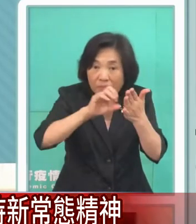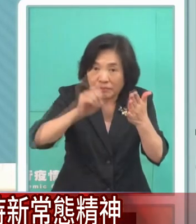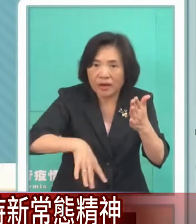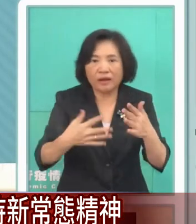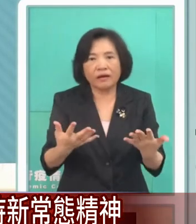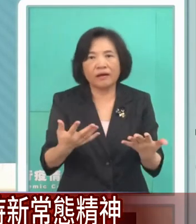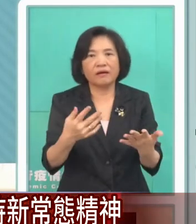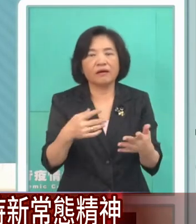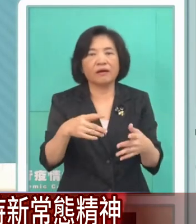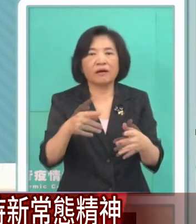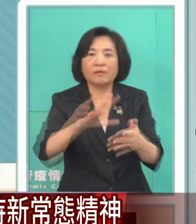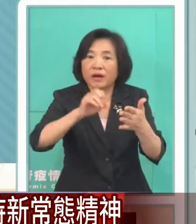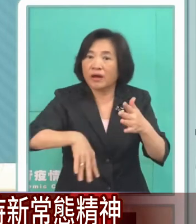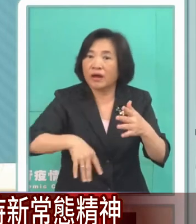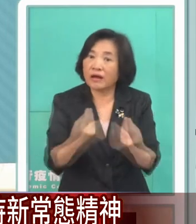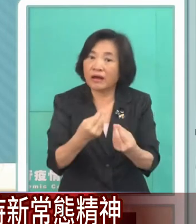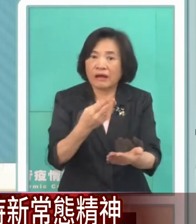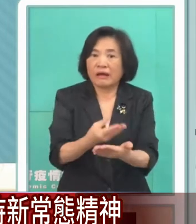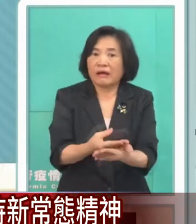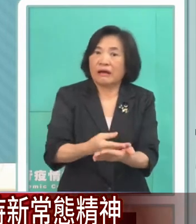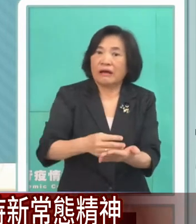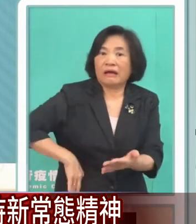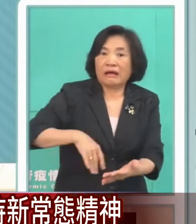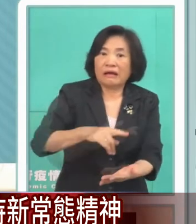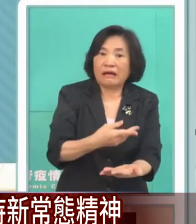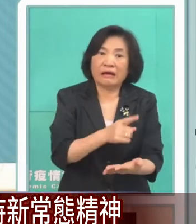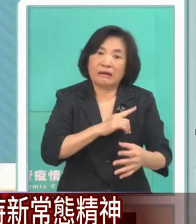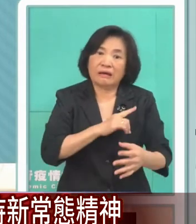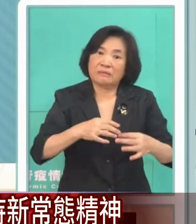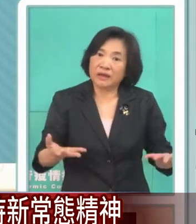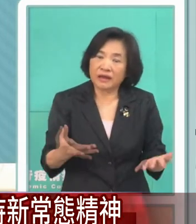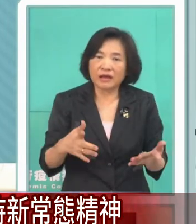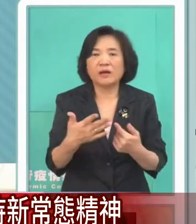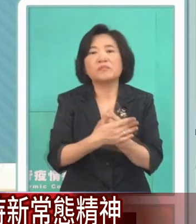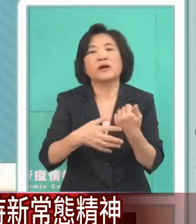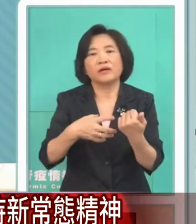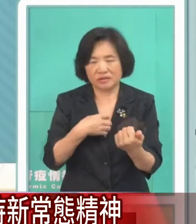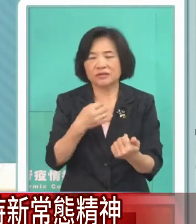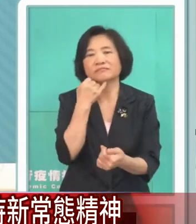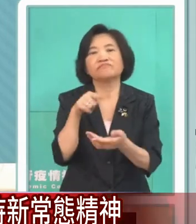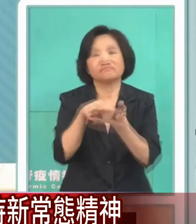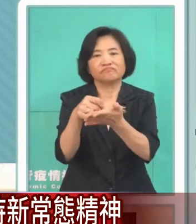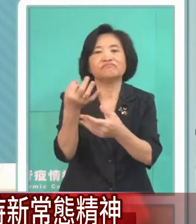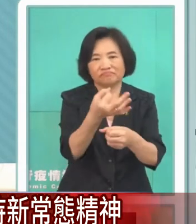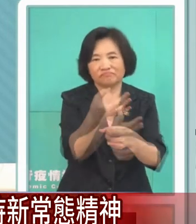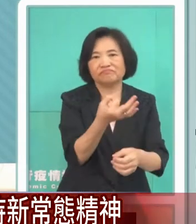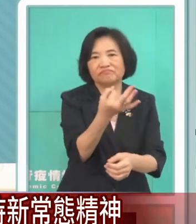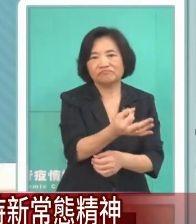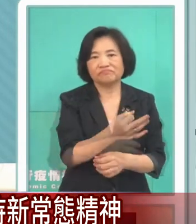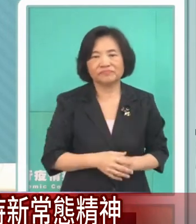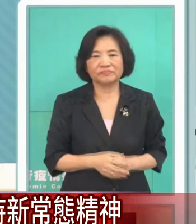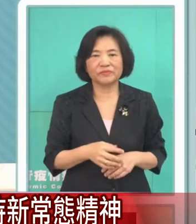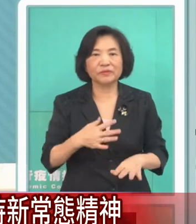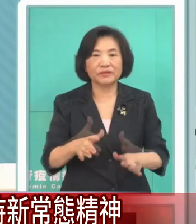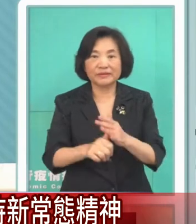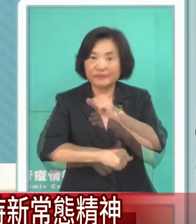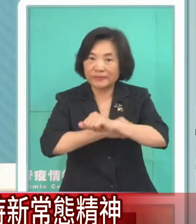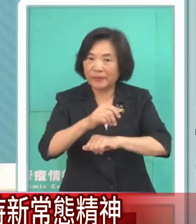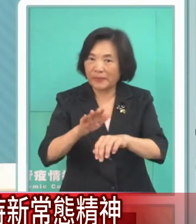加上这种商业保险的机制来保护厂商的能力。所以新常态，你知道才是我们